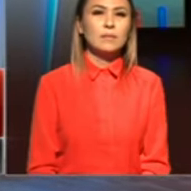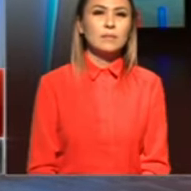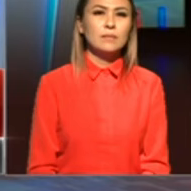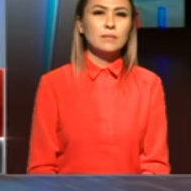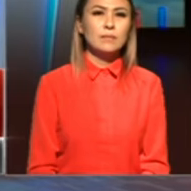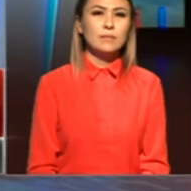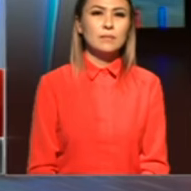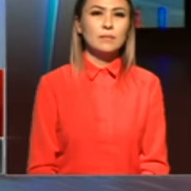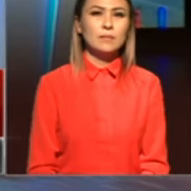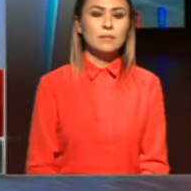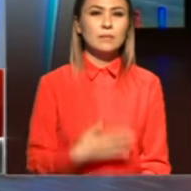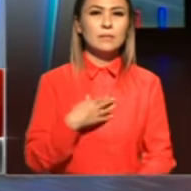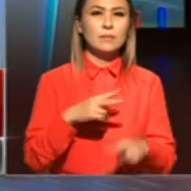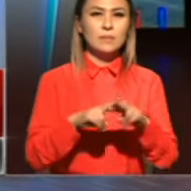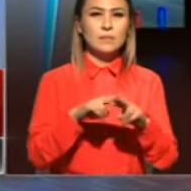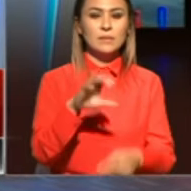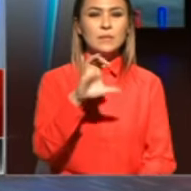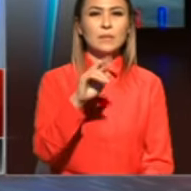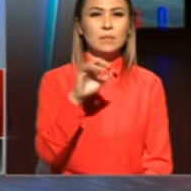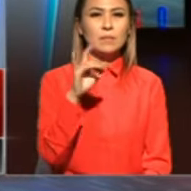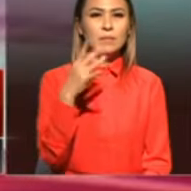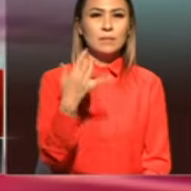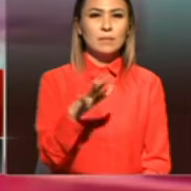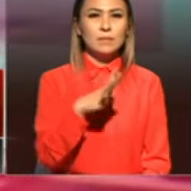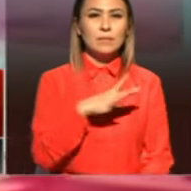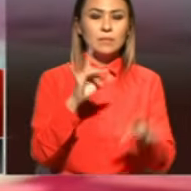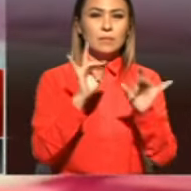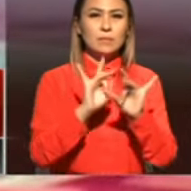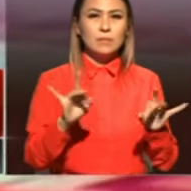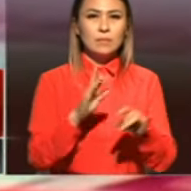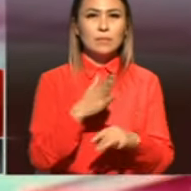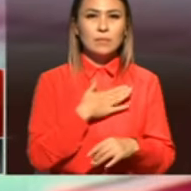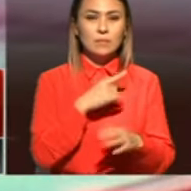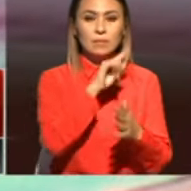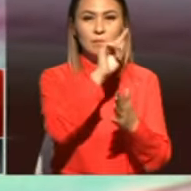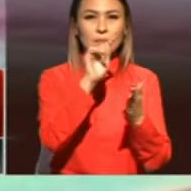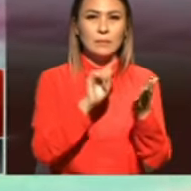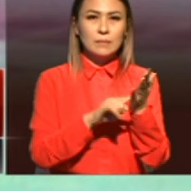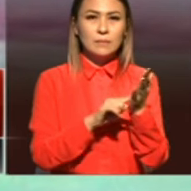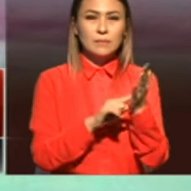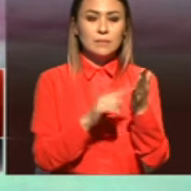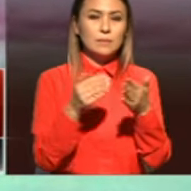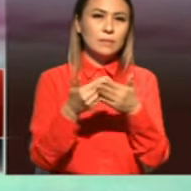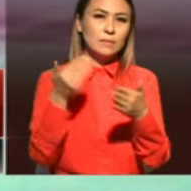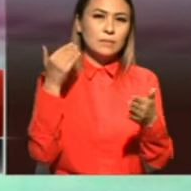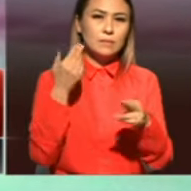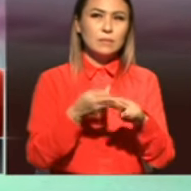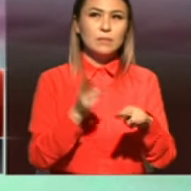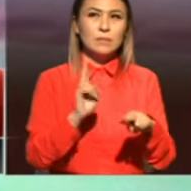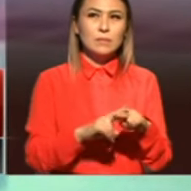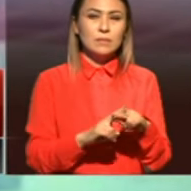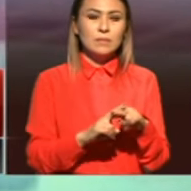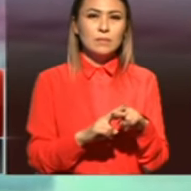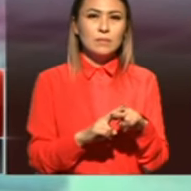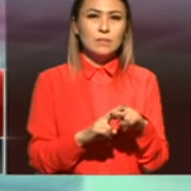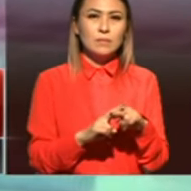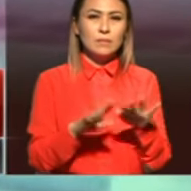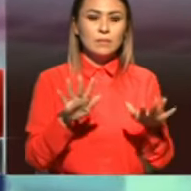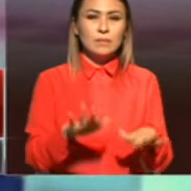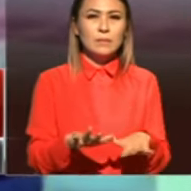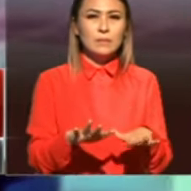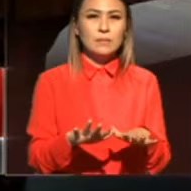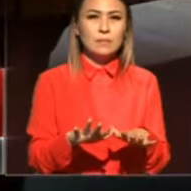Мен Астанадамын, Жұбаев Сапарбай айтылды ғой. Менің сұрағымнан алдым осы жерде